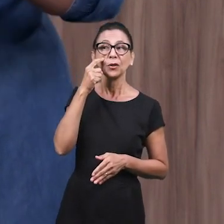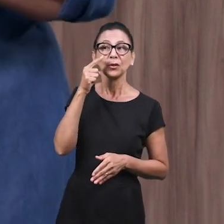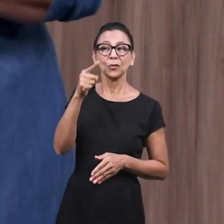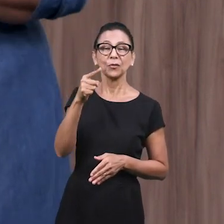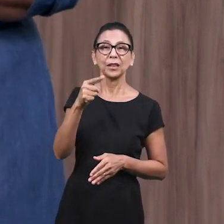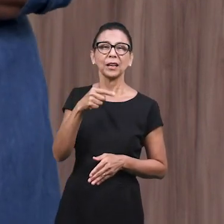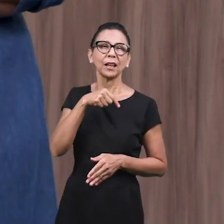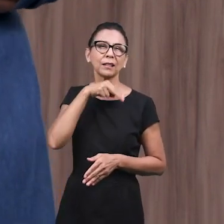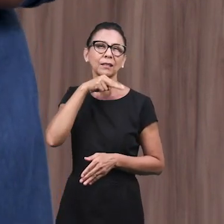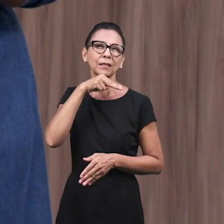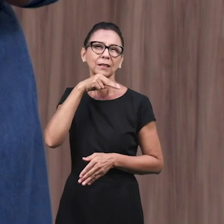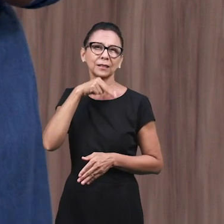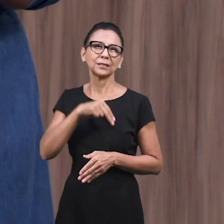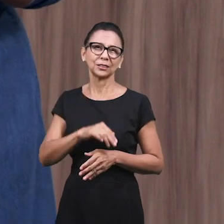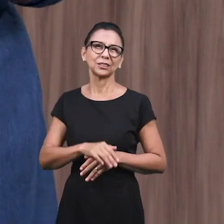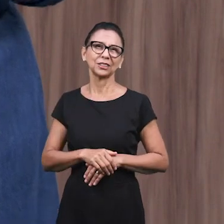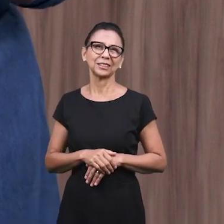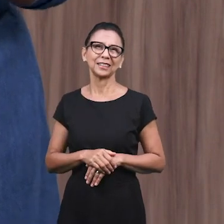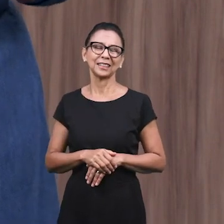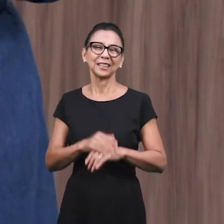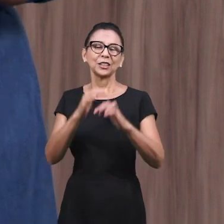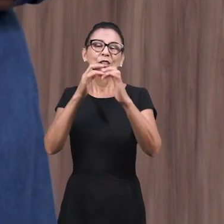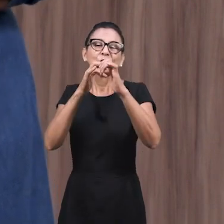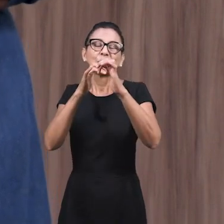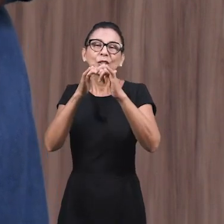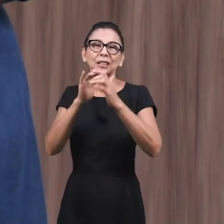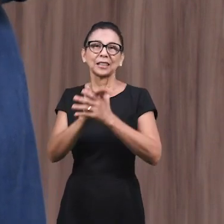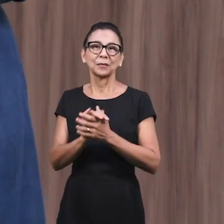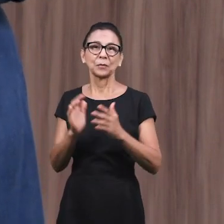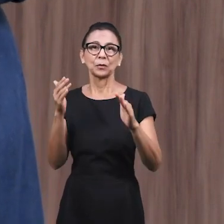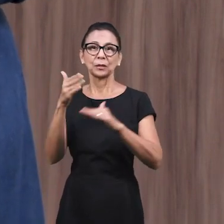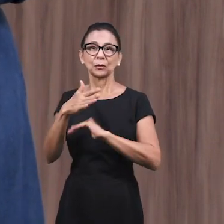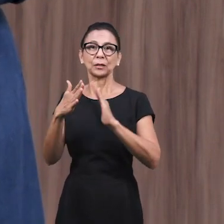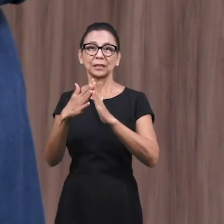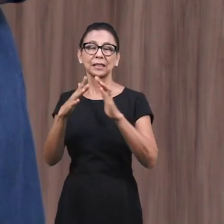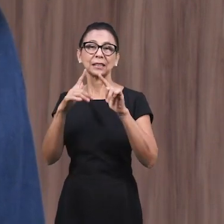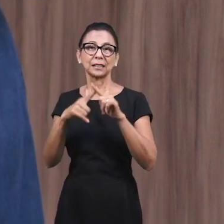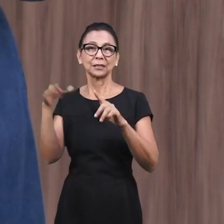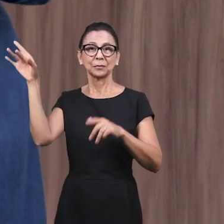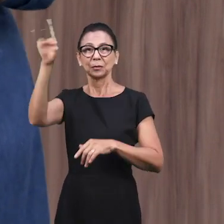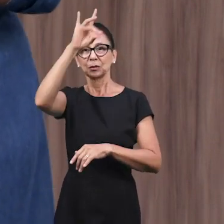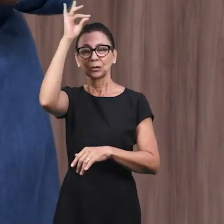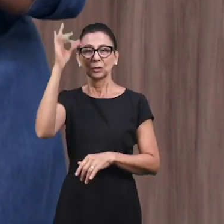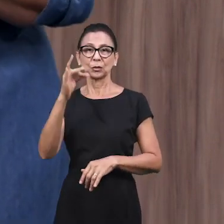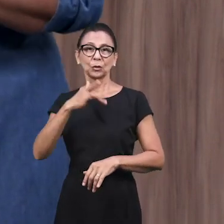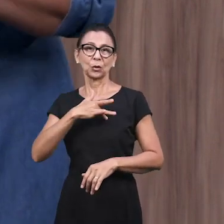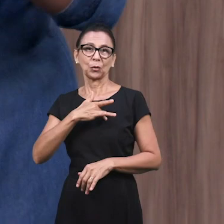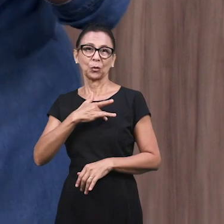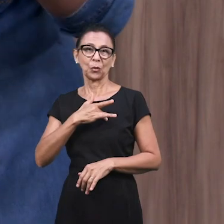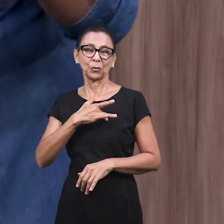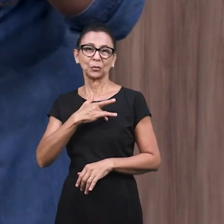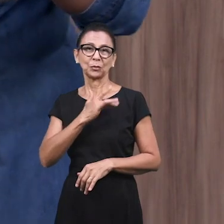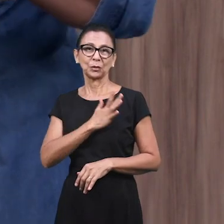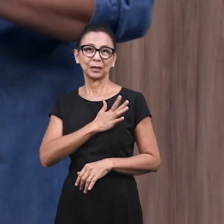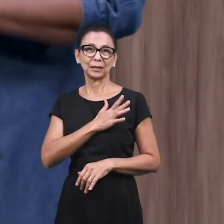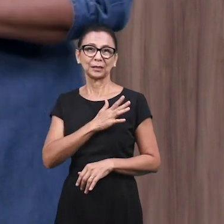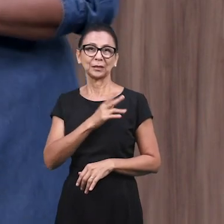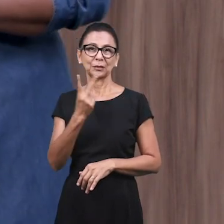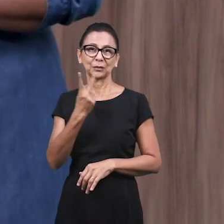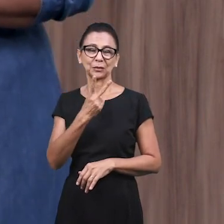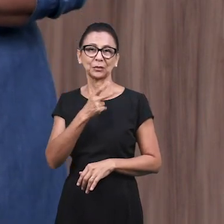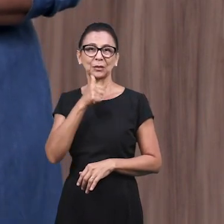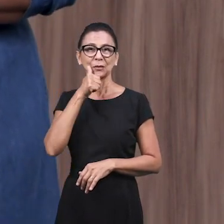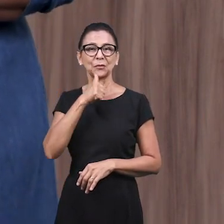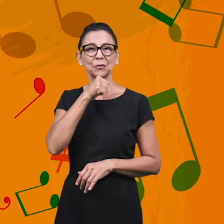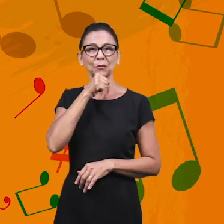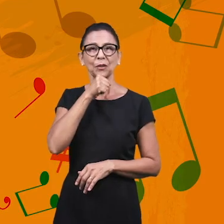Saint-Esprit et ont reçu une grande bénédiction. Gloire à Dieu. Nous allons assister à celle-ci et d'autres participations.